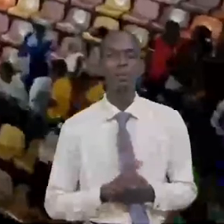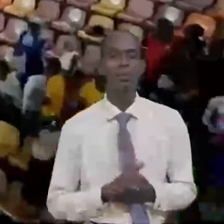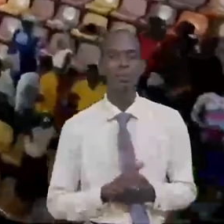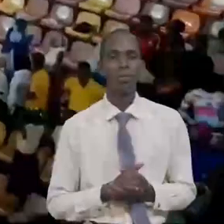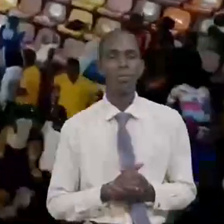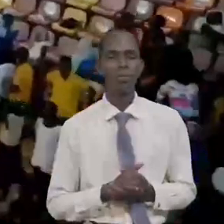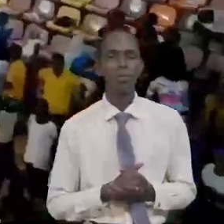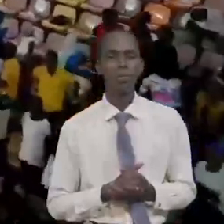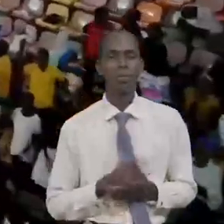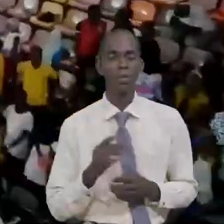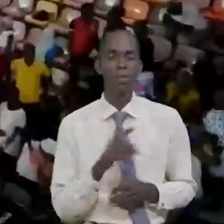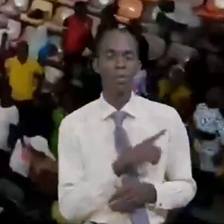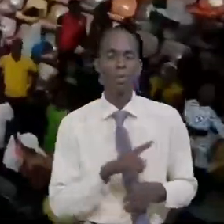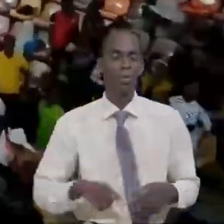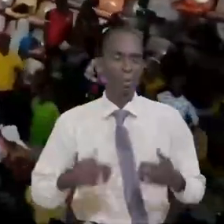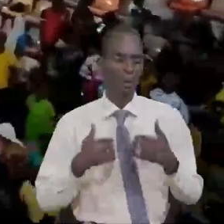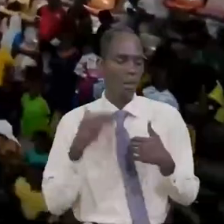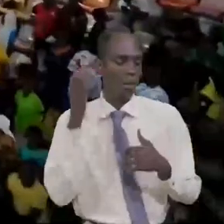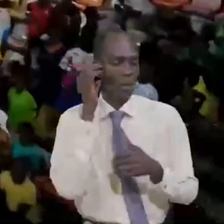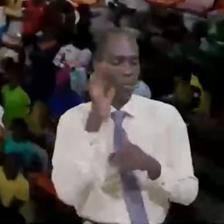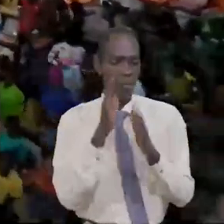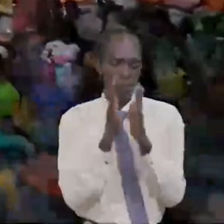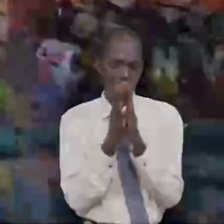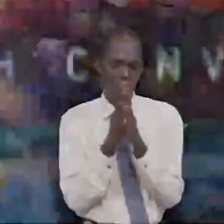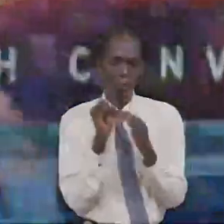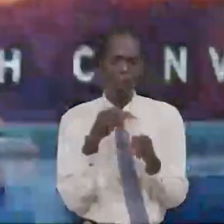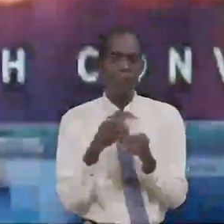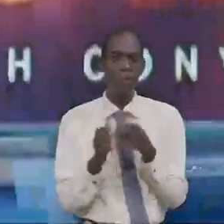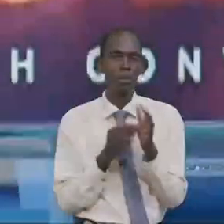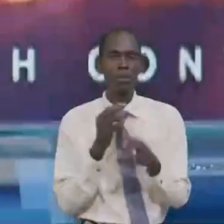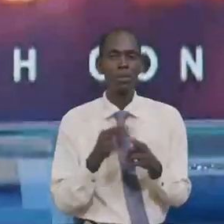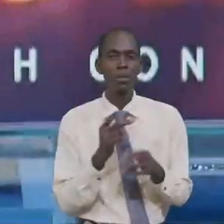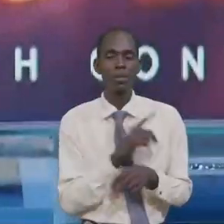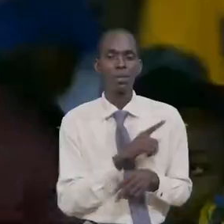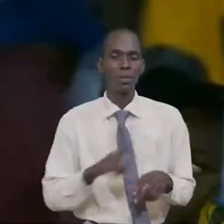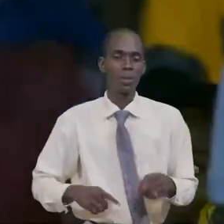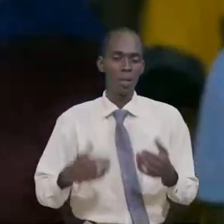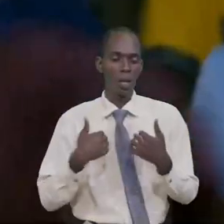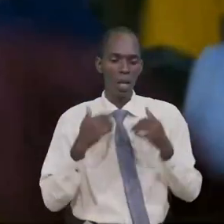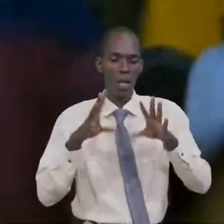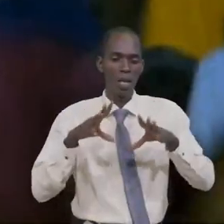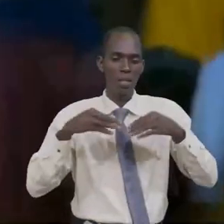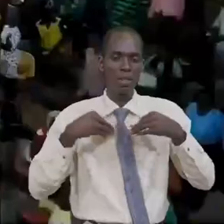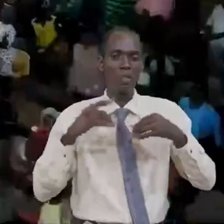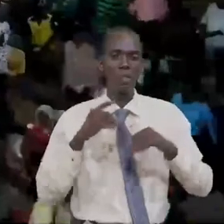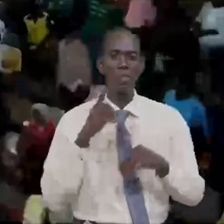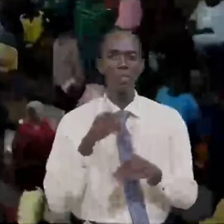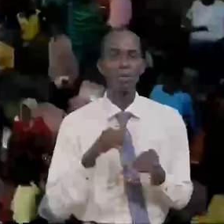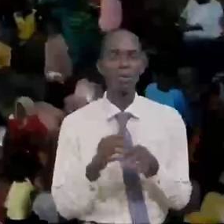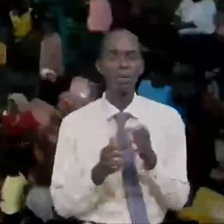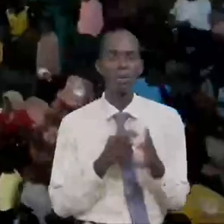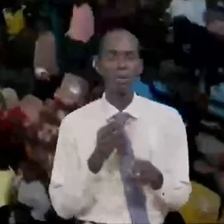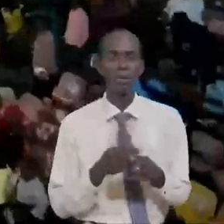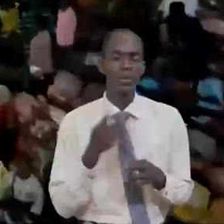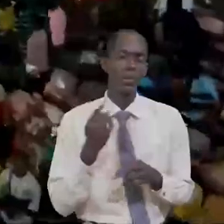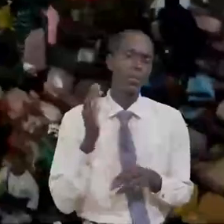le Seigneur exaucé ta prière le Seigneur t'a accepté le passé au pardonner